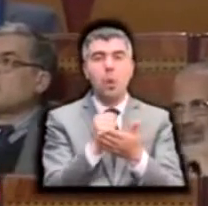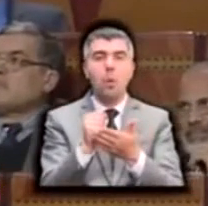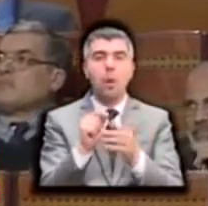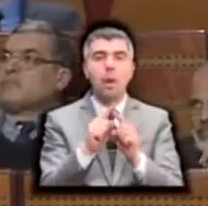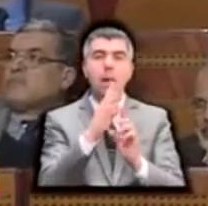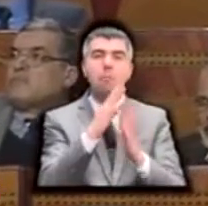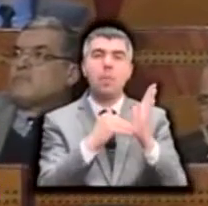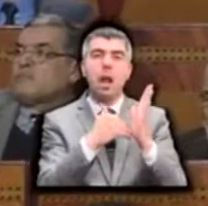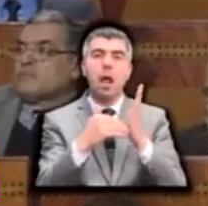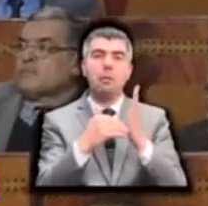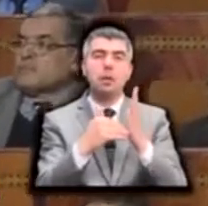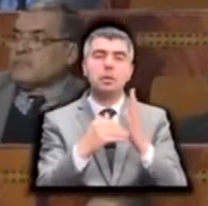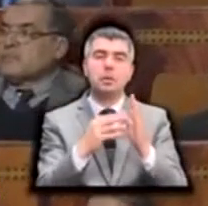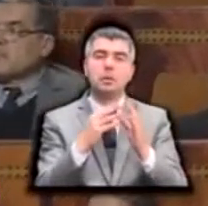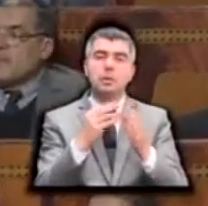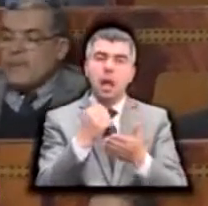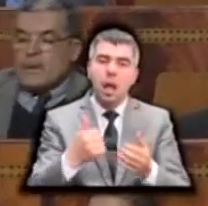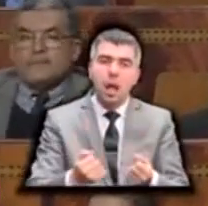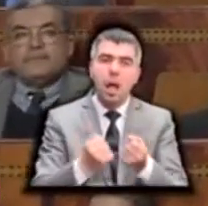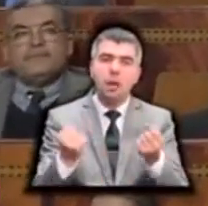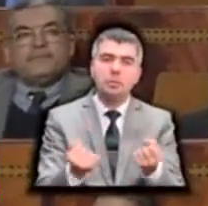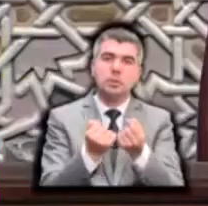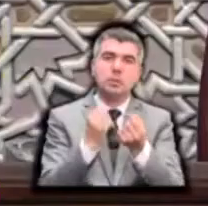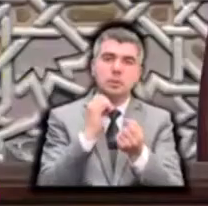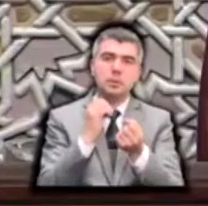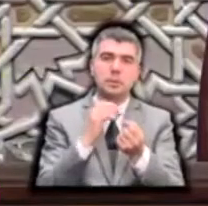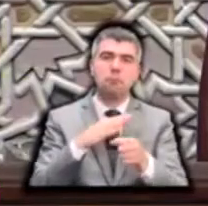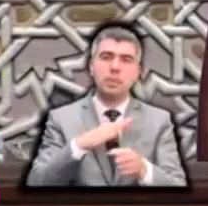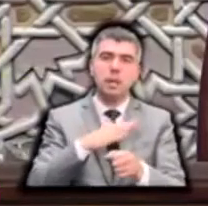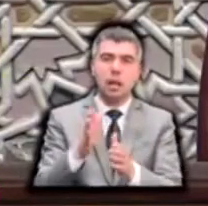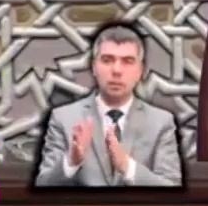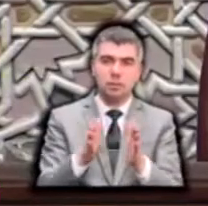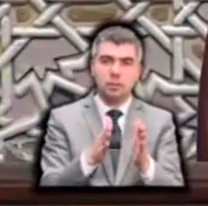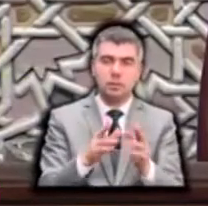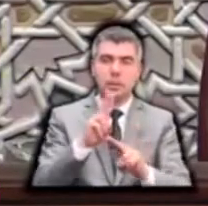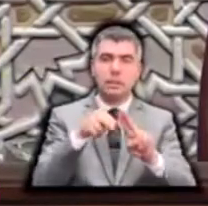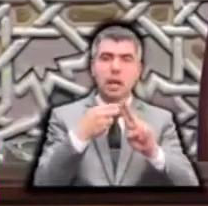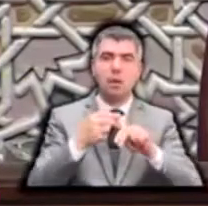البرنامج الطموح في المجال الحضري؟ شكرا. تفضل السيد الوزير.